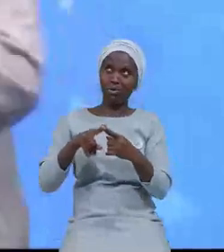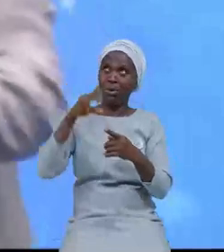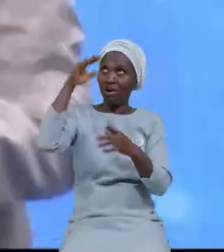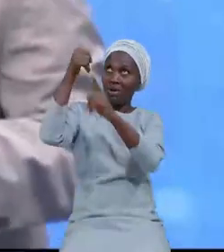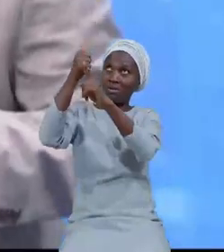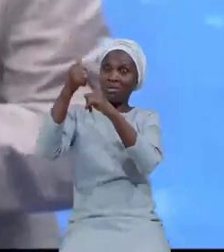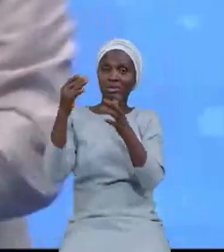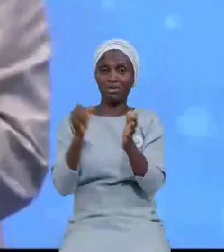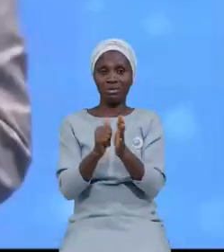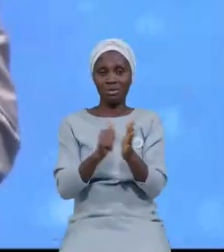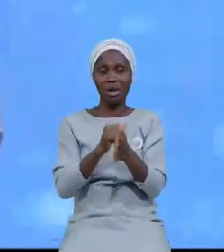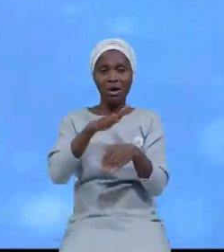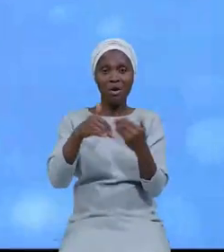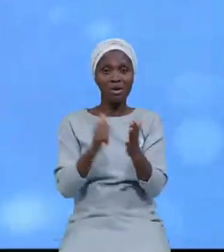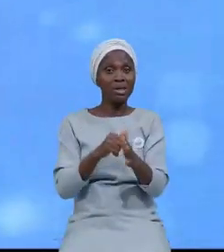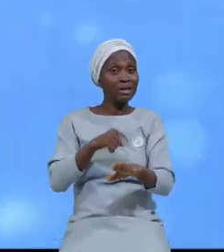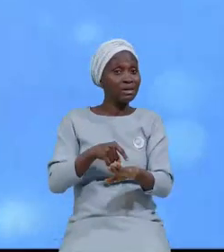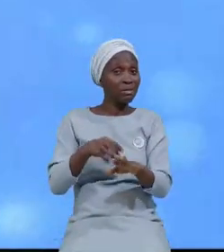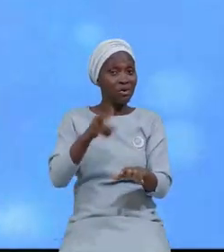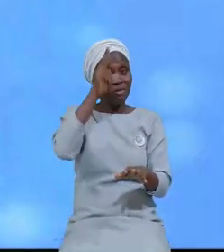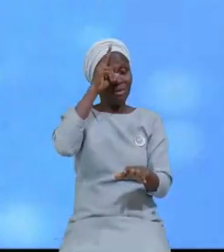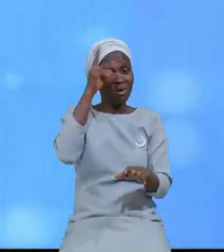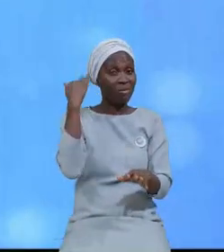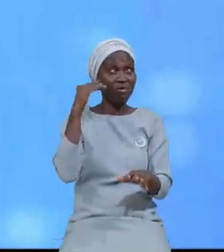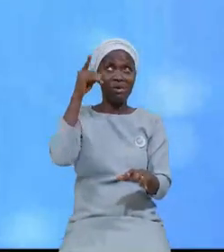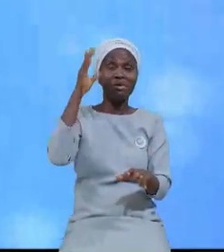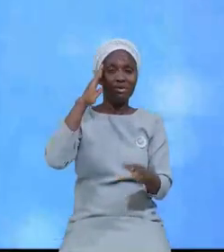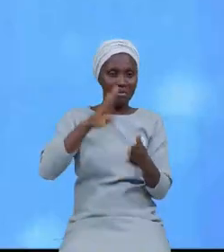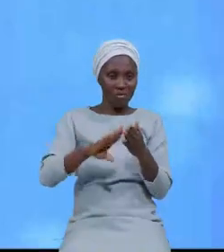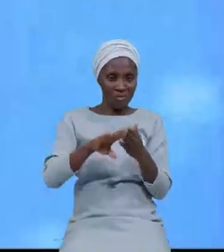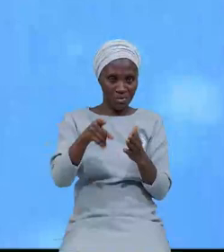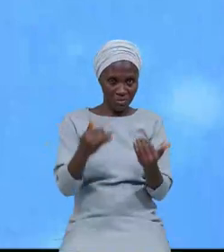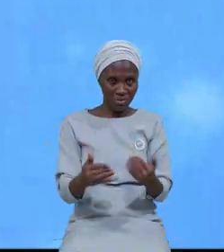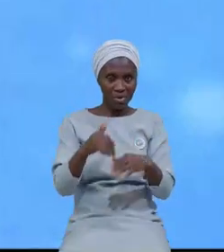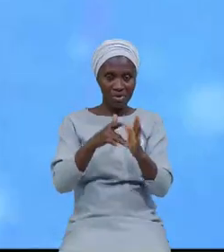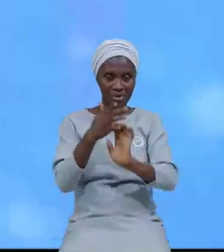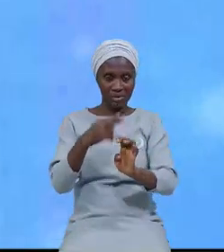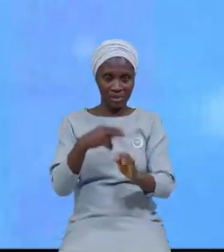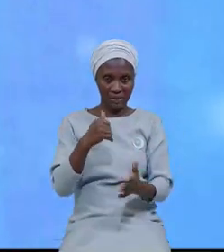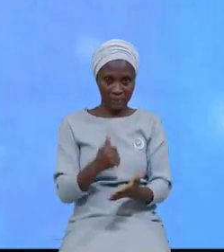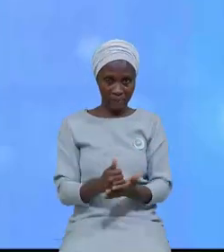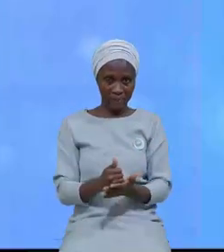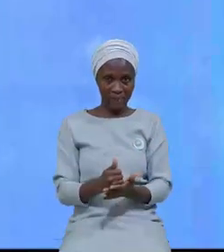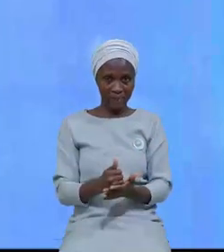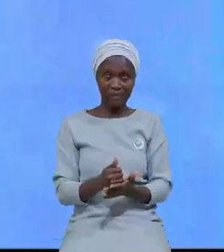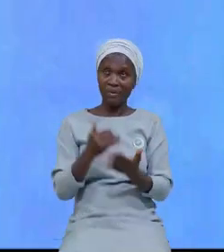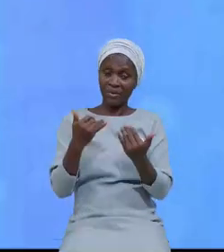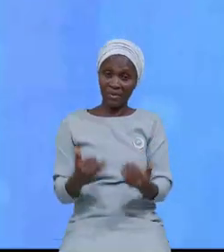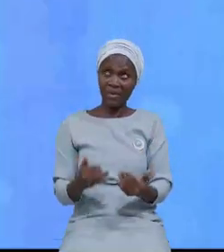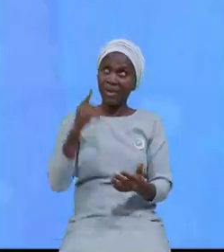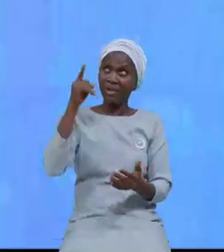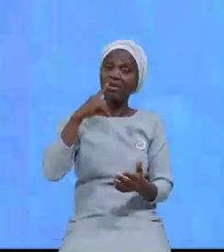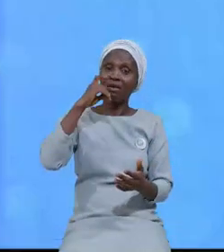afin que tout c d'ignorance qui te pardonne ce soir mais maintenant